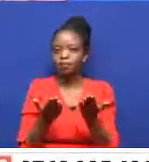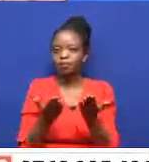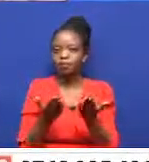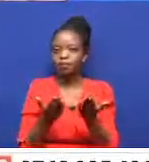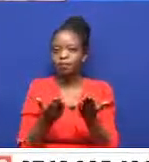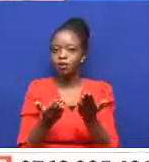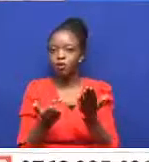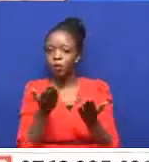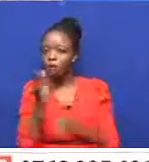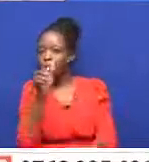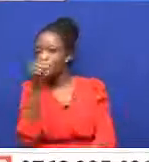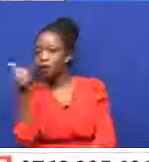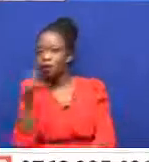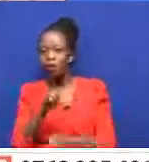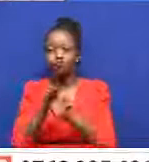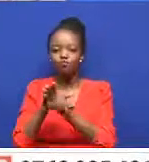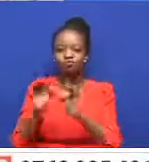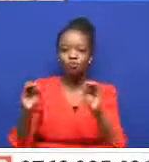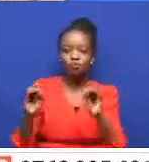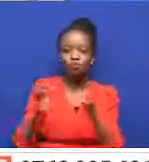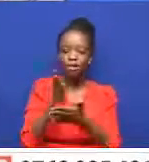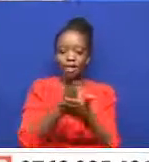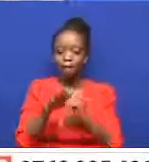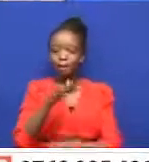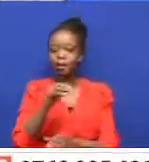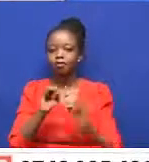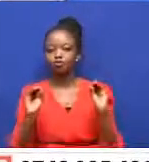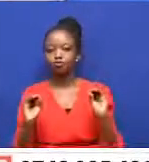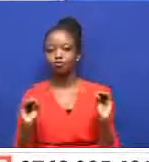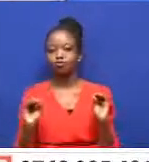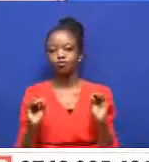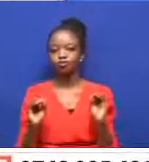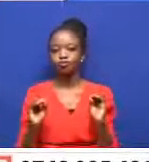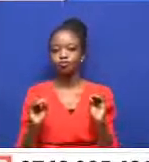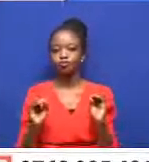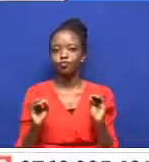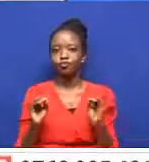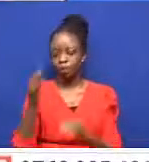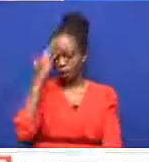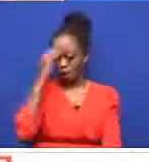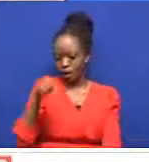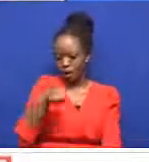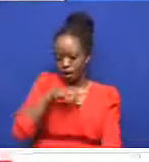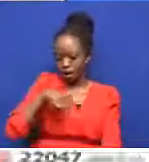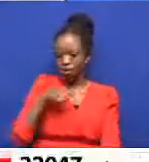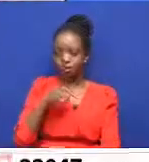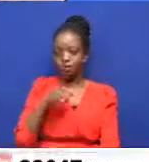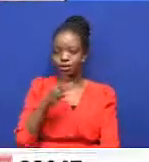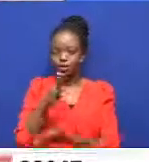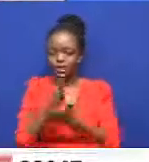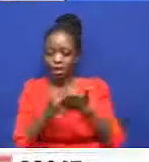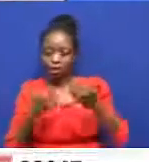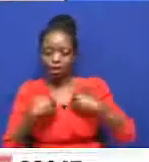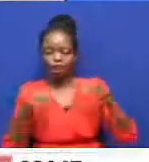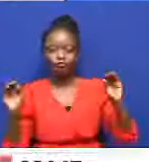oh, kwingine hakuna, kwingine hakuna. Kwa nini sisi tuko wengine